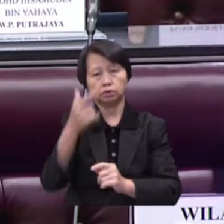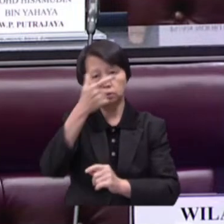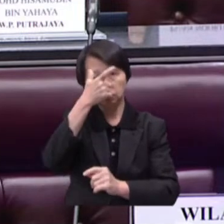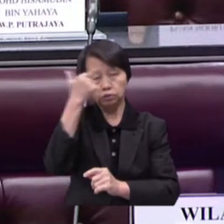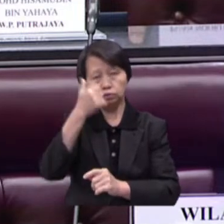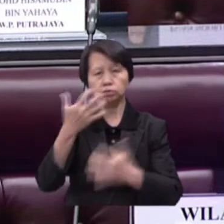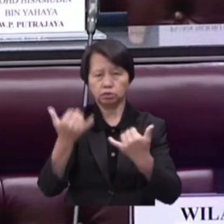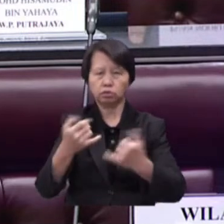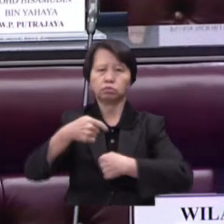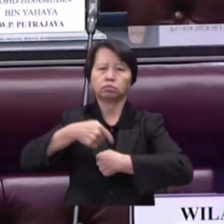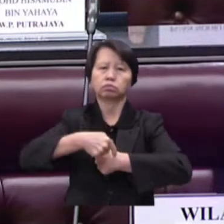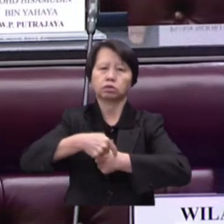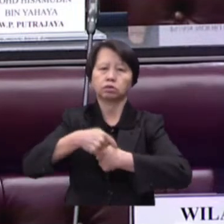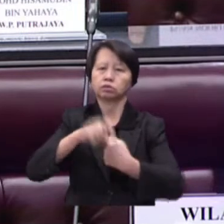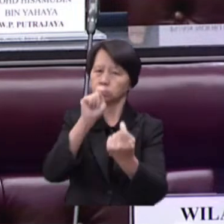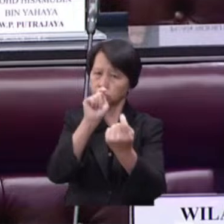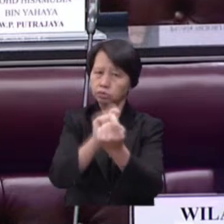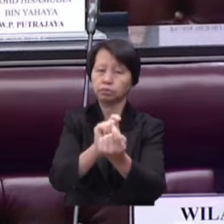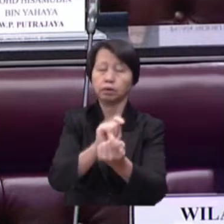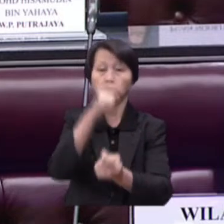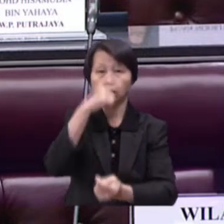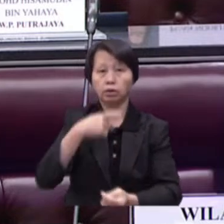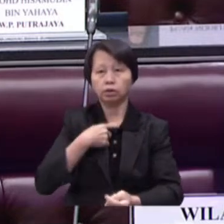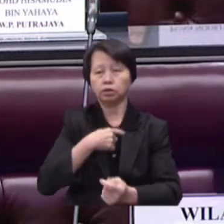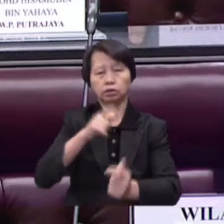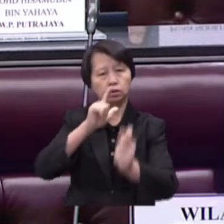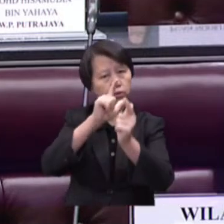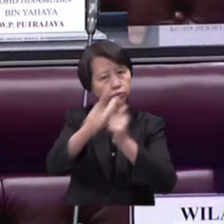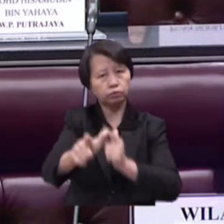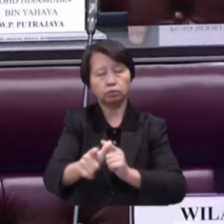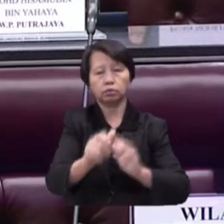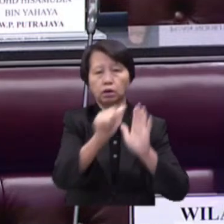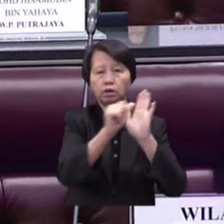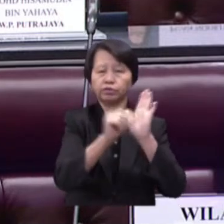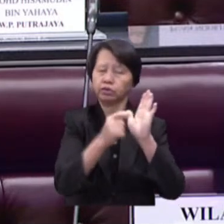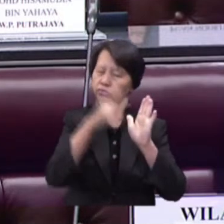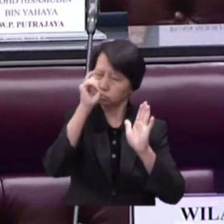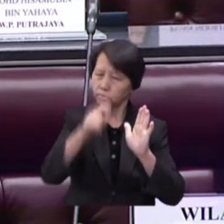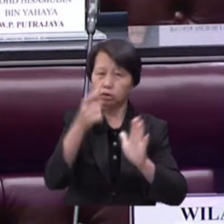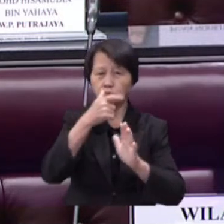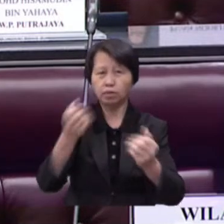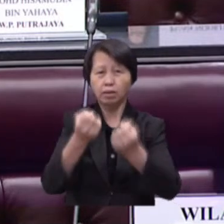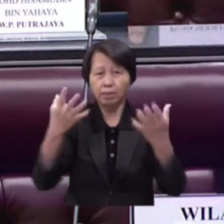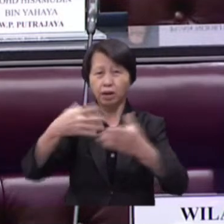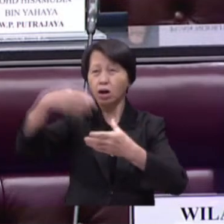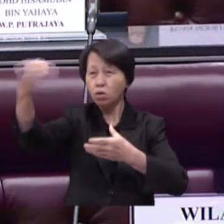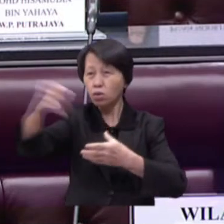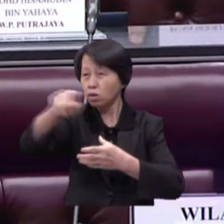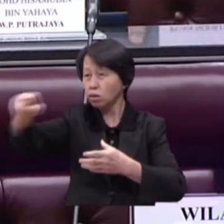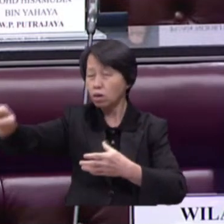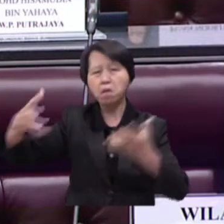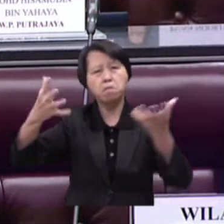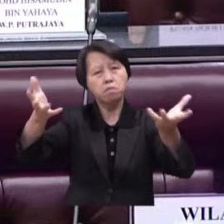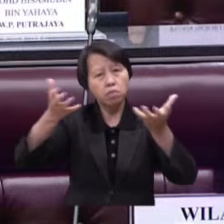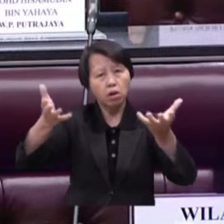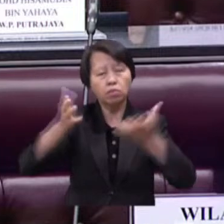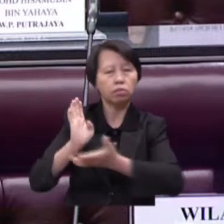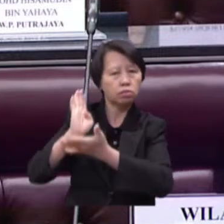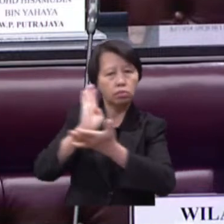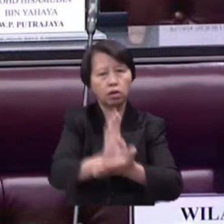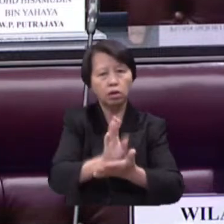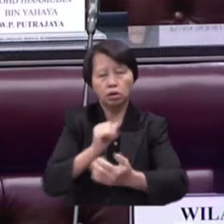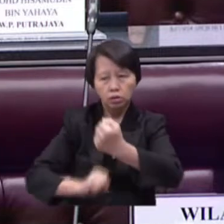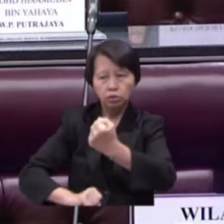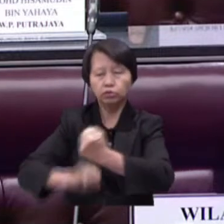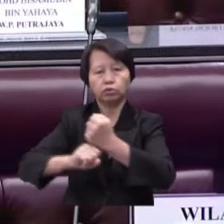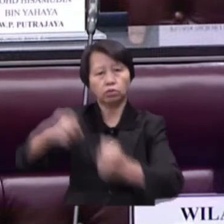masa yang tepat untuk kita meluluskan akta pindahan ini karena ramai di luar sana memerlukan bantuan dan